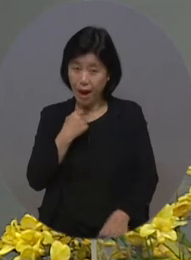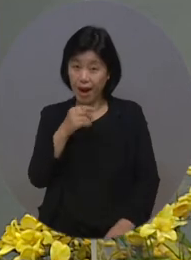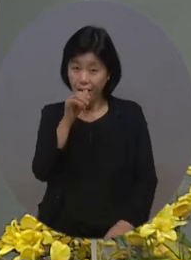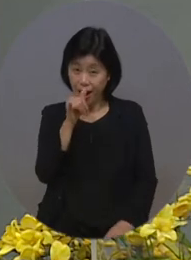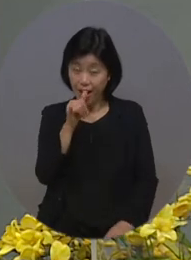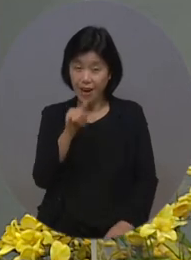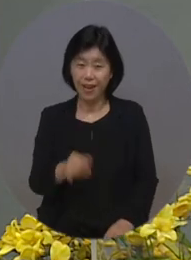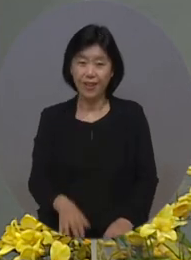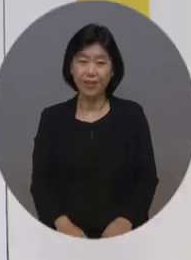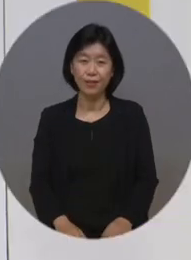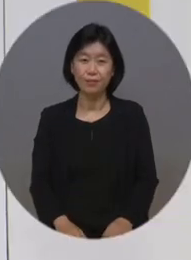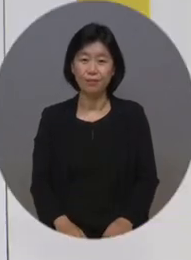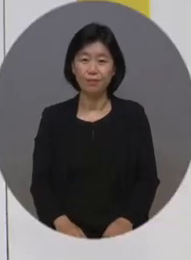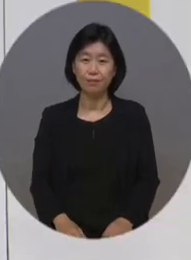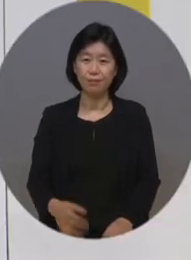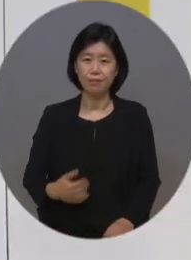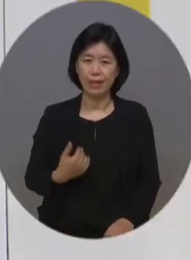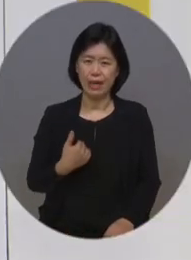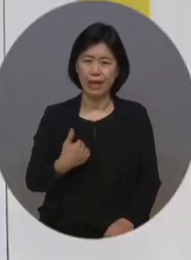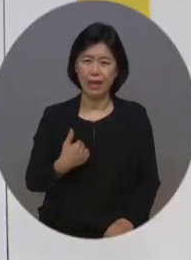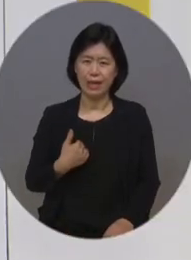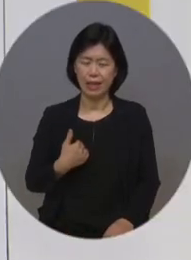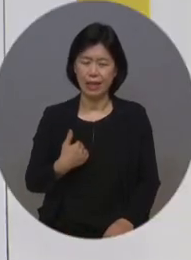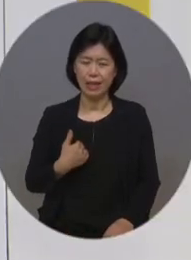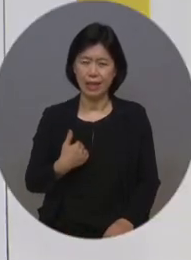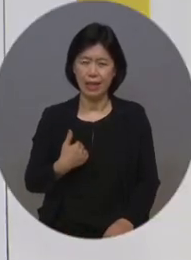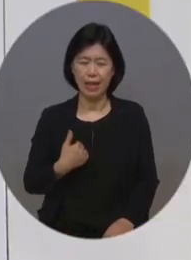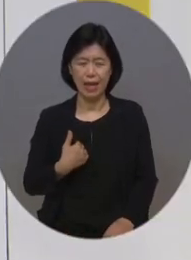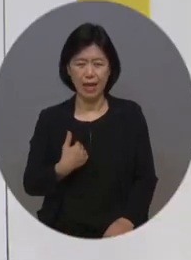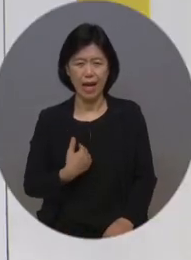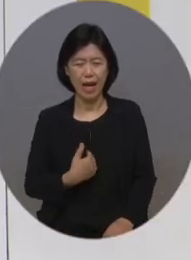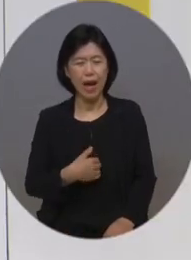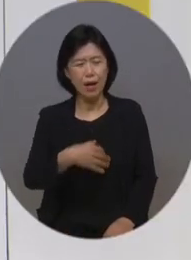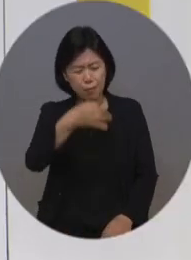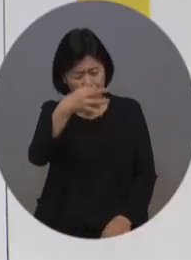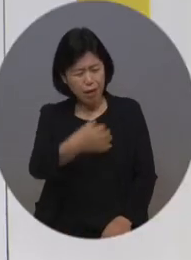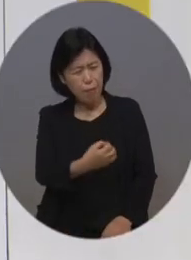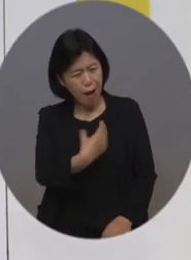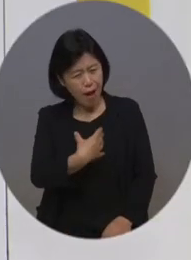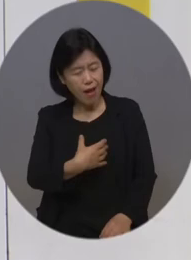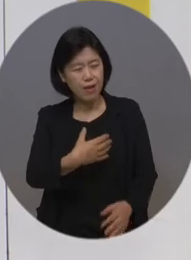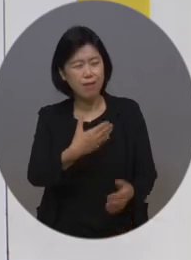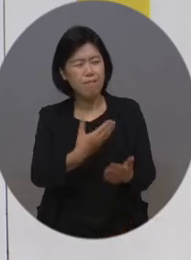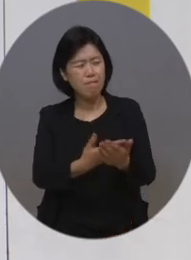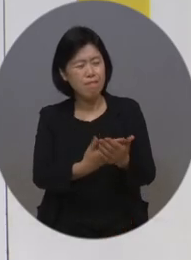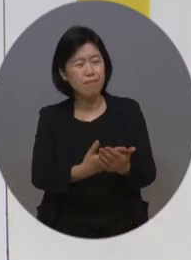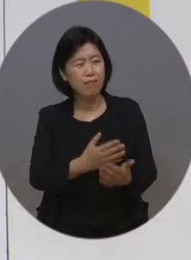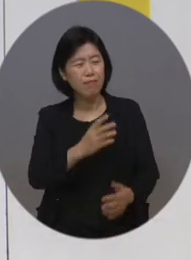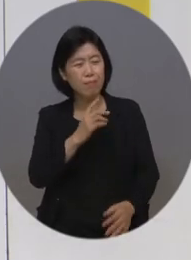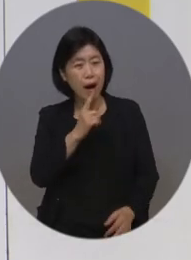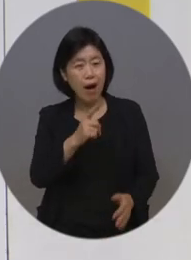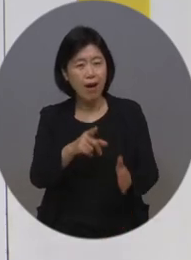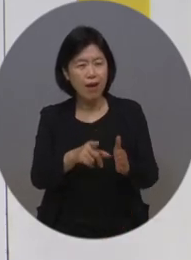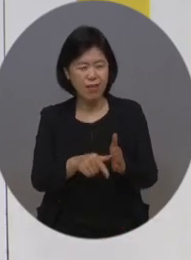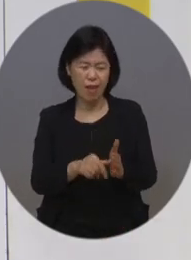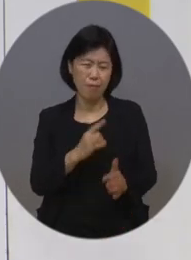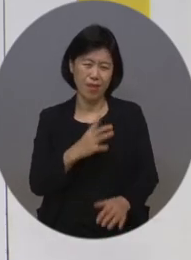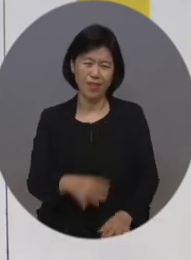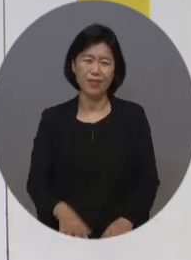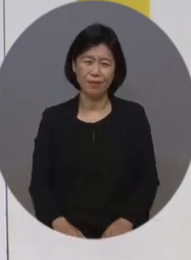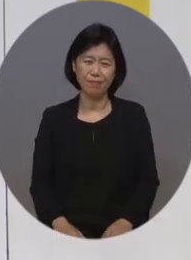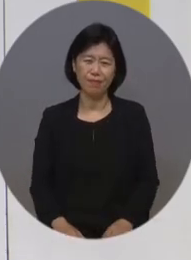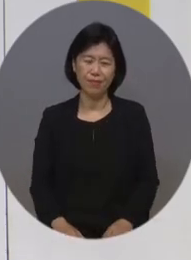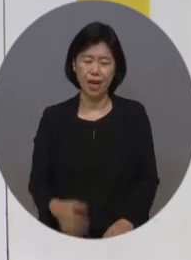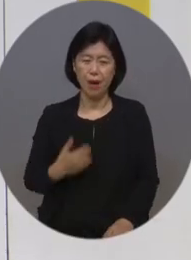있으세요 저는 옆구리 질러야 하는 스타일이예요 아 아 아 아 마음엔 있는데 지금 말씀 다시 3 4회를